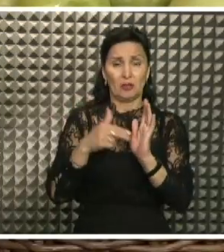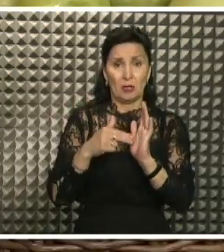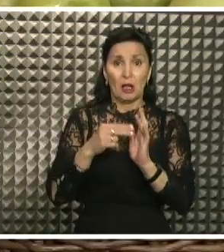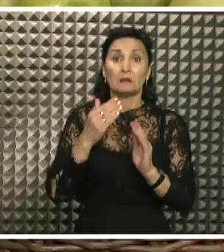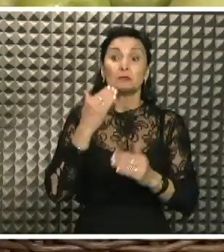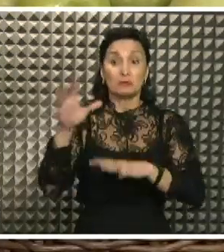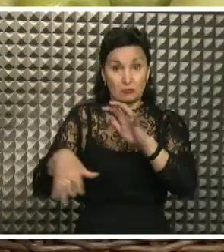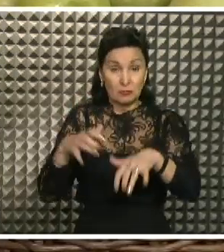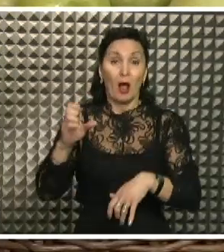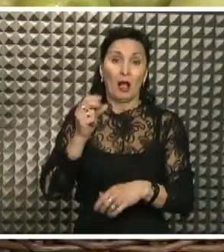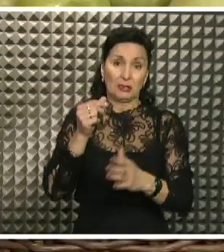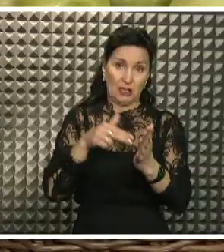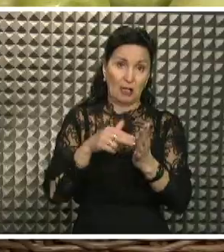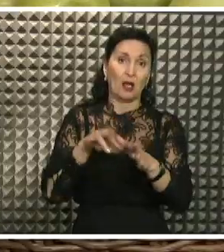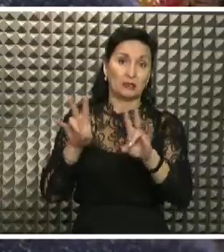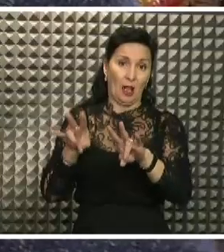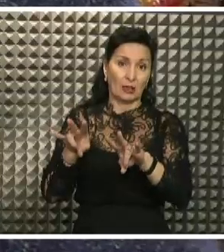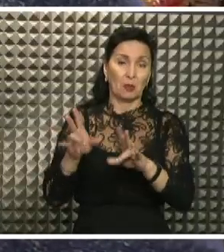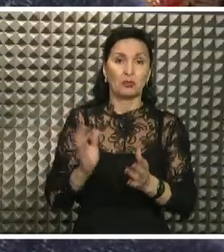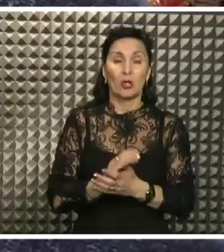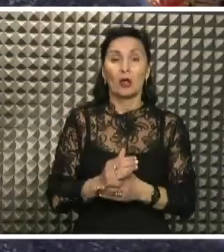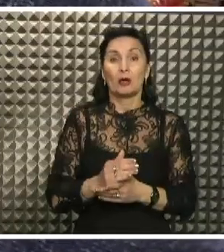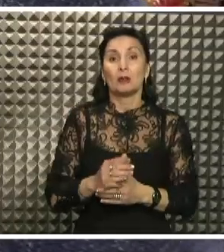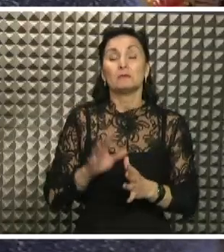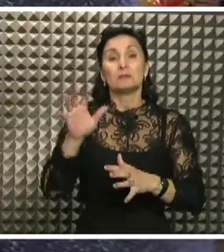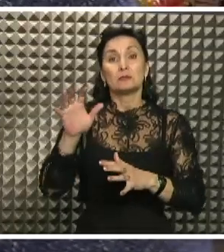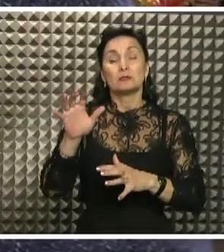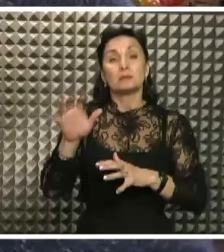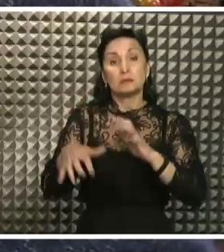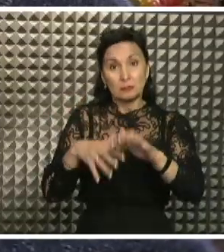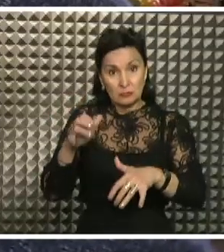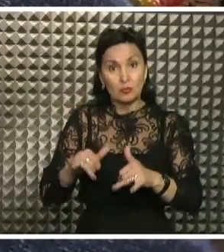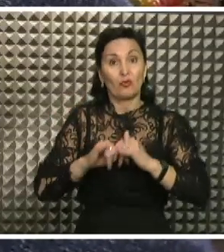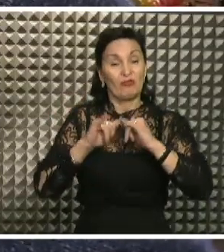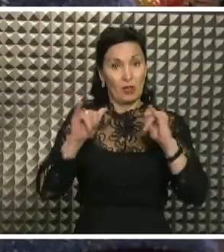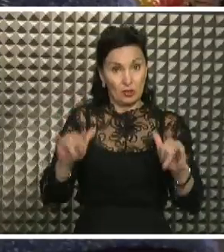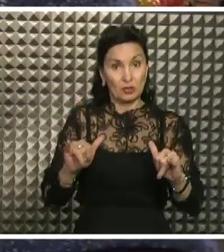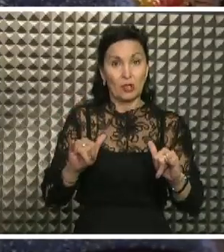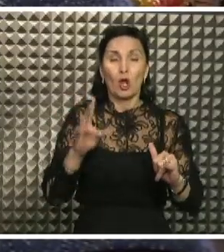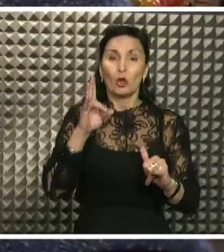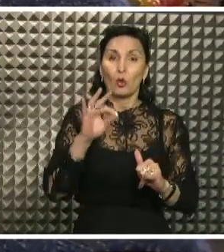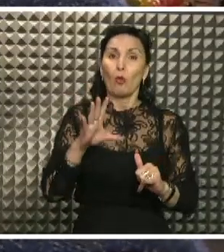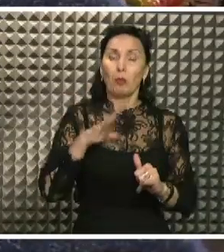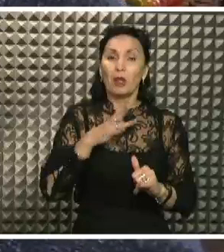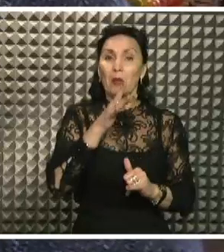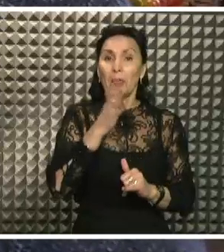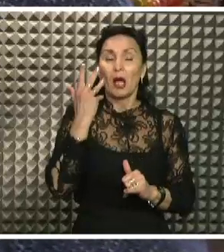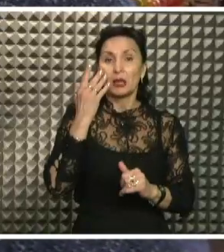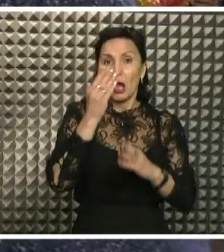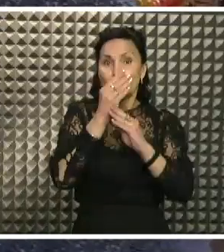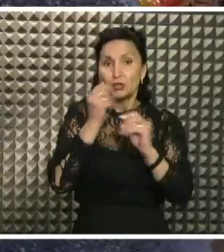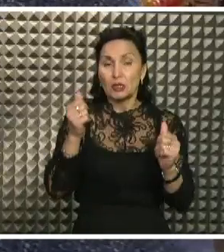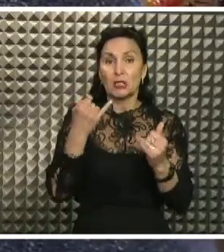хоть и поднялся, но цена осталась обычная. Спрос остался, увеличился, скажем, на сегодняшний момент. Но был момент, когда исчез